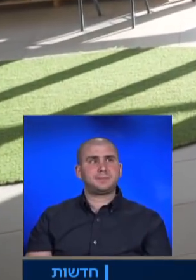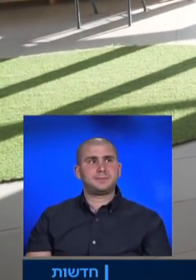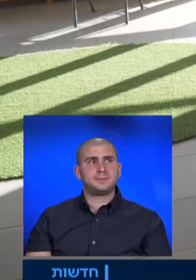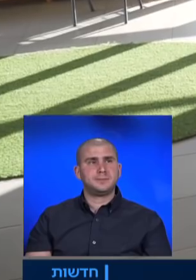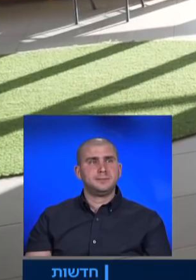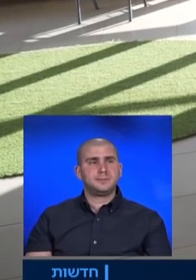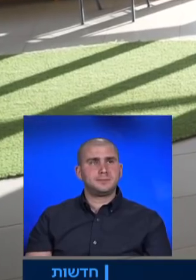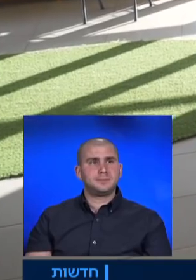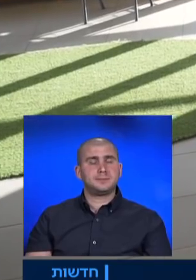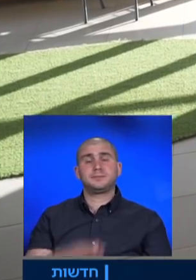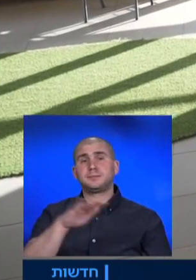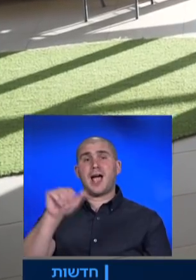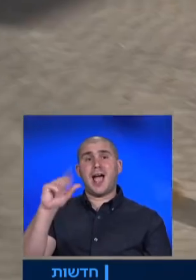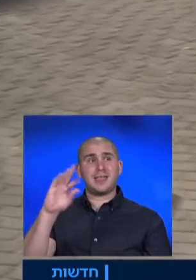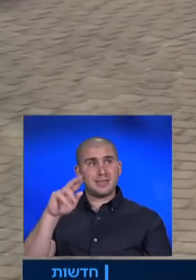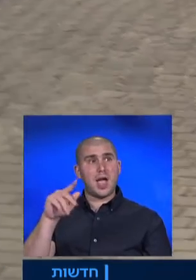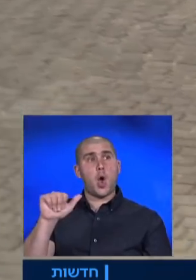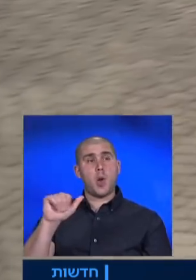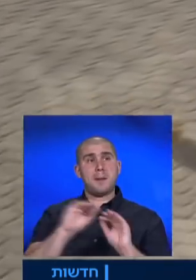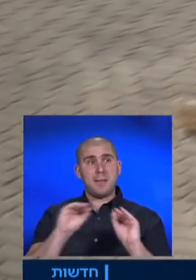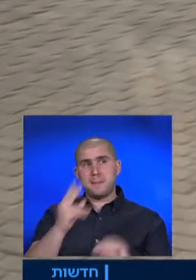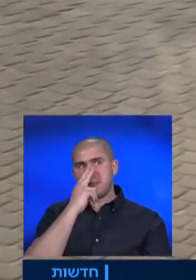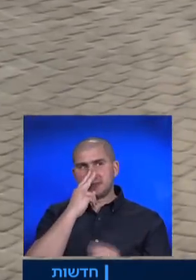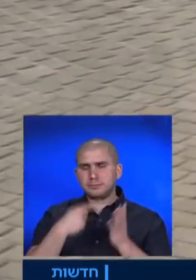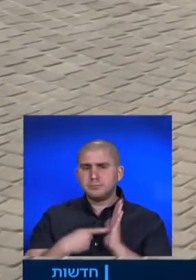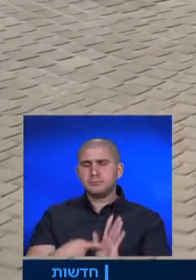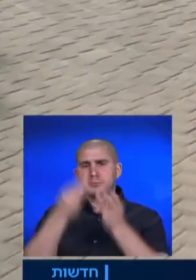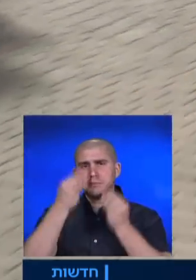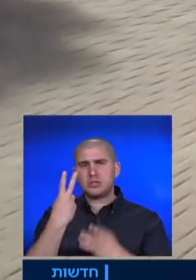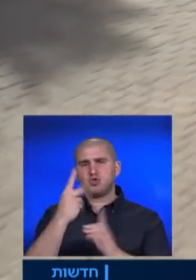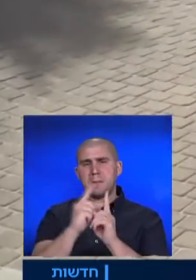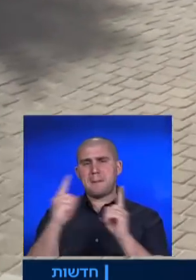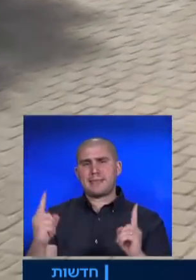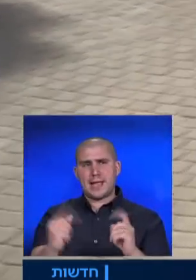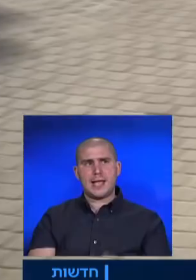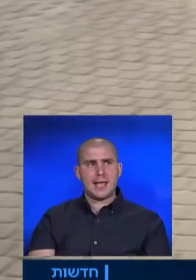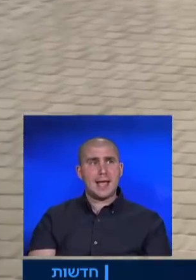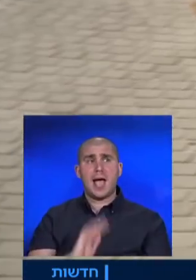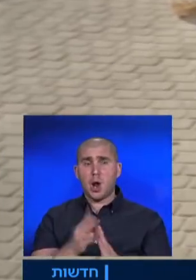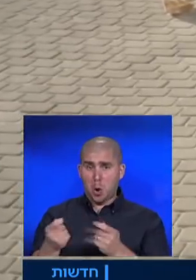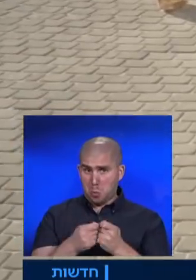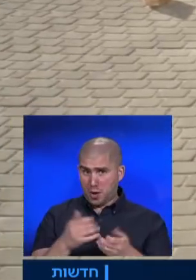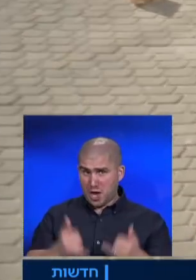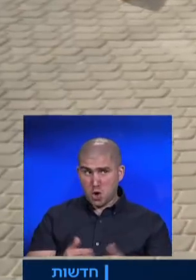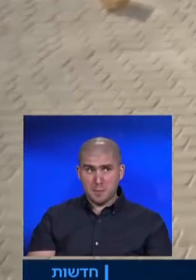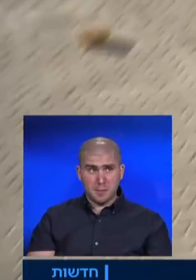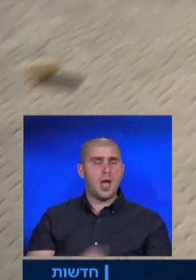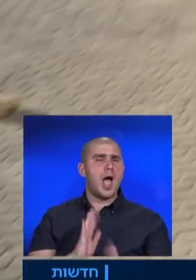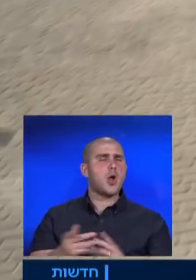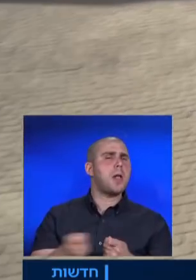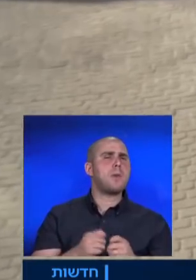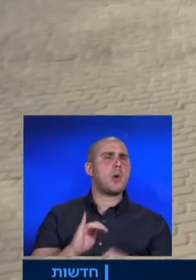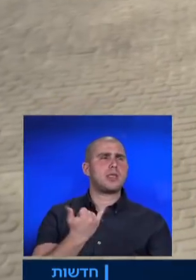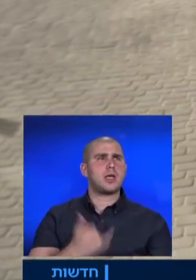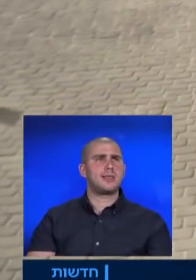בהר אדר, אורנה המנהלת מנסה לשדר את מסר 2 המטרים. הכל מאורגן להיום? הכל מאורגן. כן? חוץ